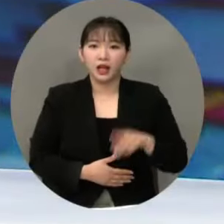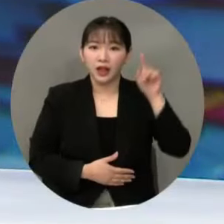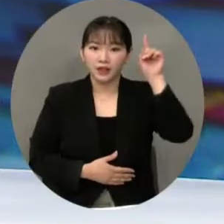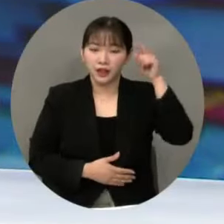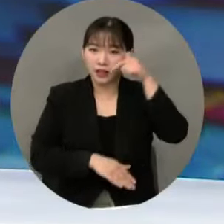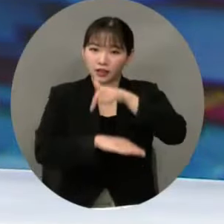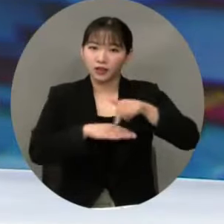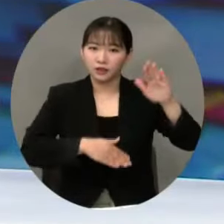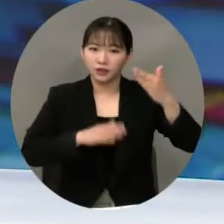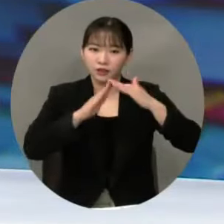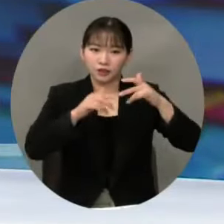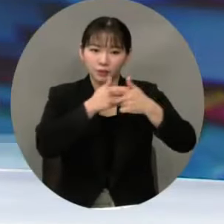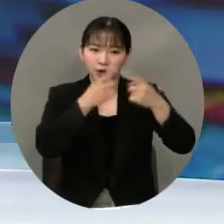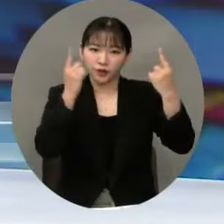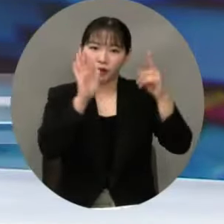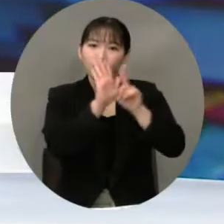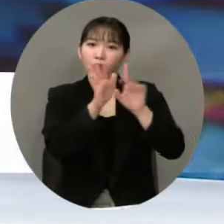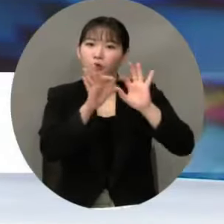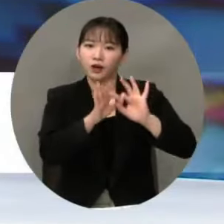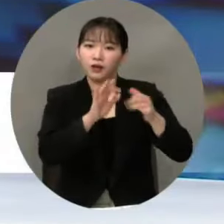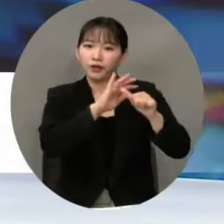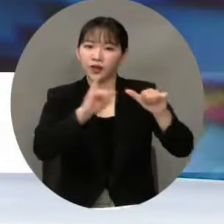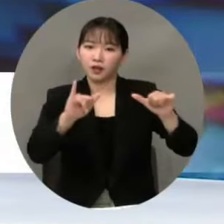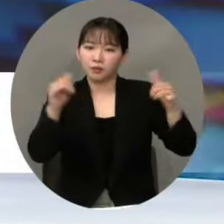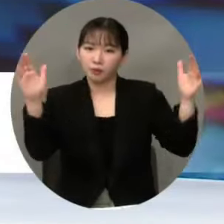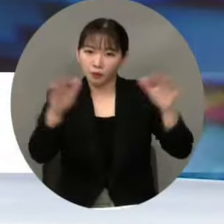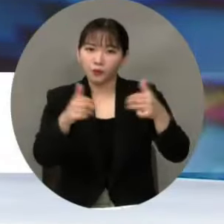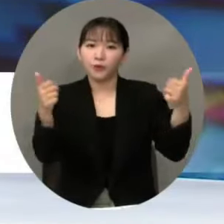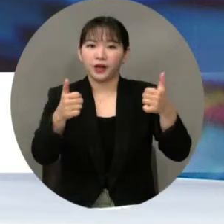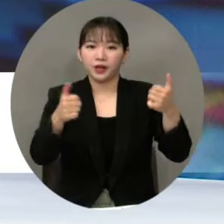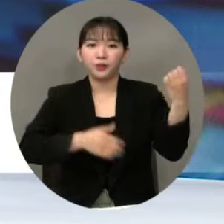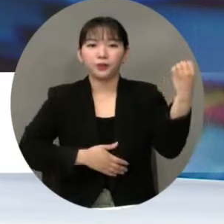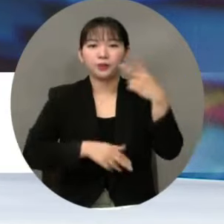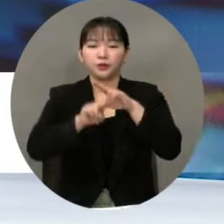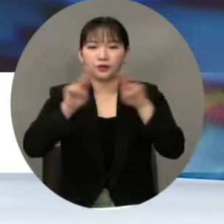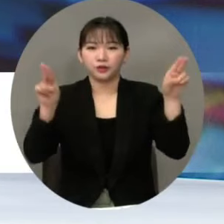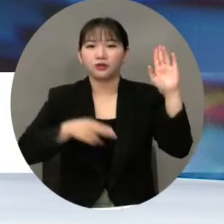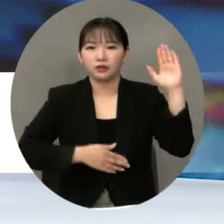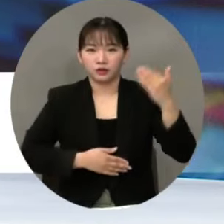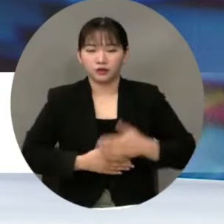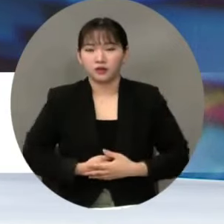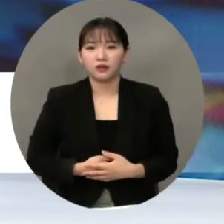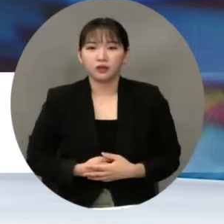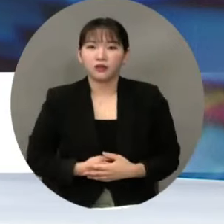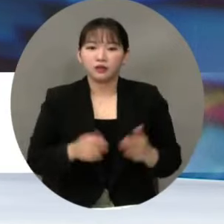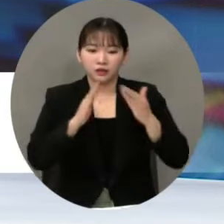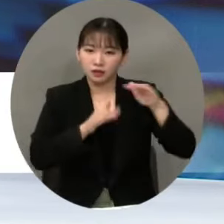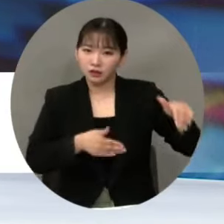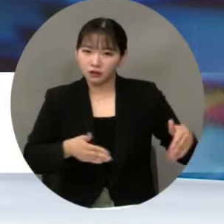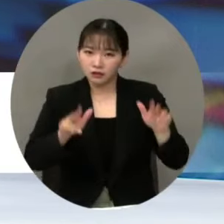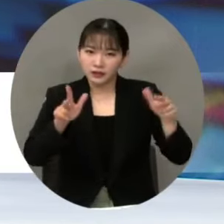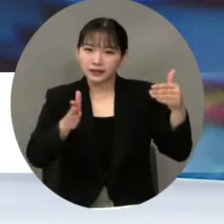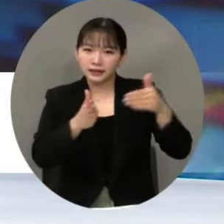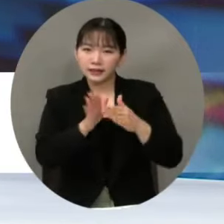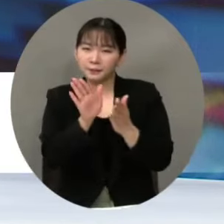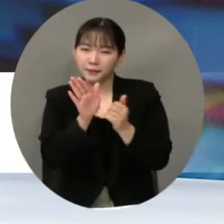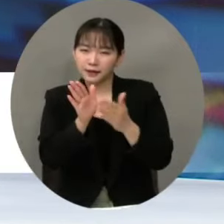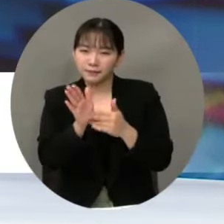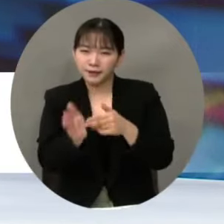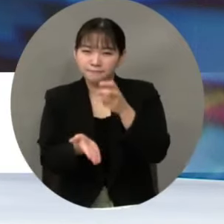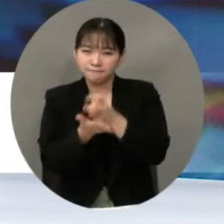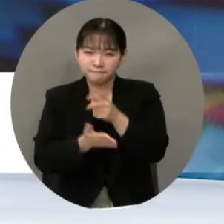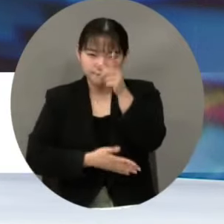내일로 예정됐던 전남 의대 공모 관련 5자 간담회가 또 무산됐습니다. 전라남도는 그동안 비공개